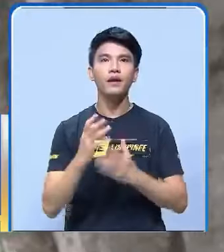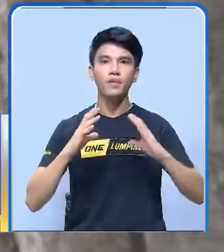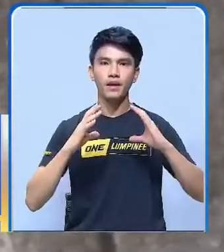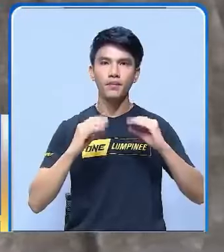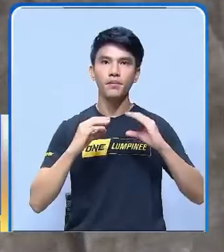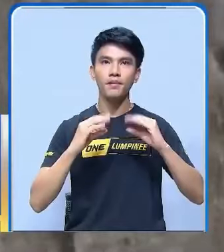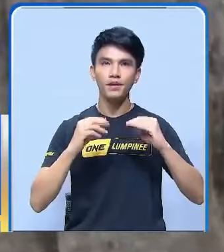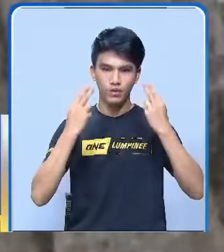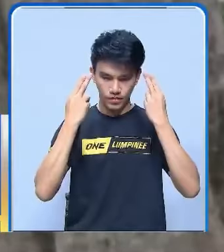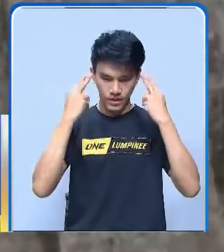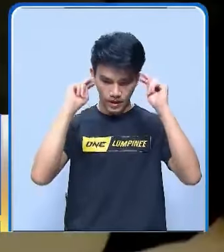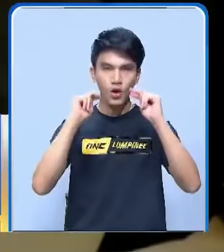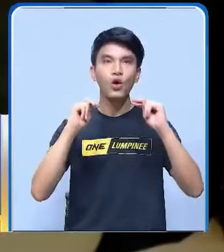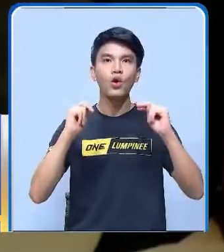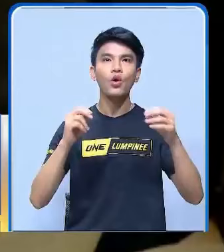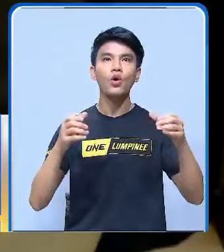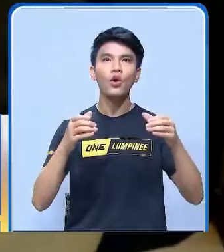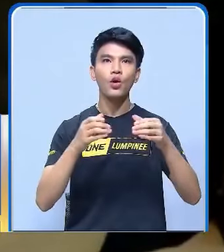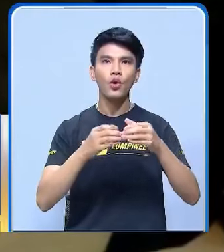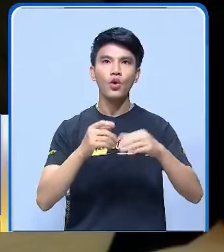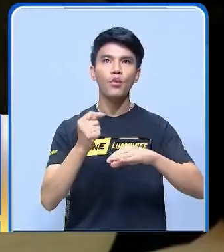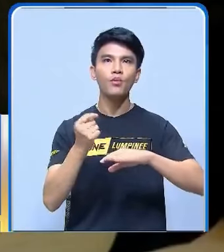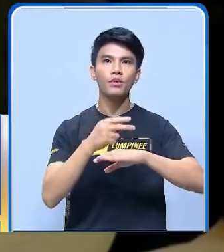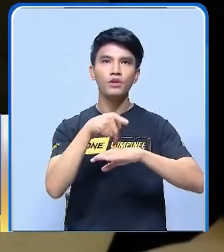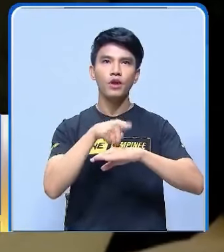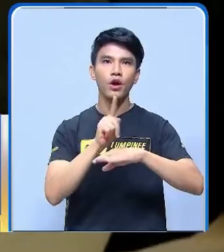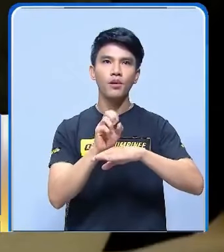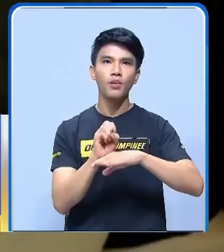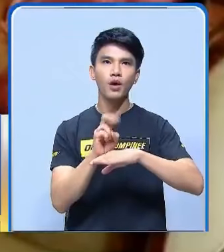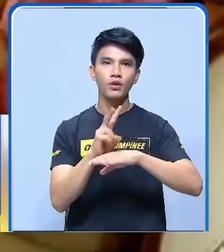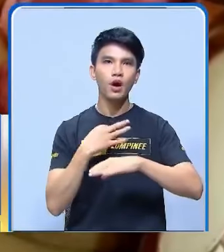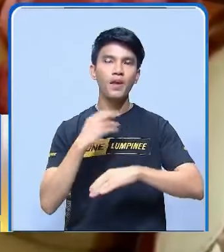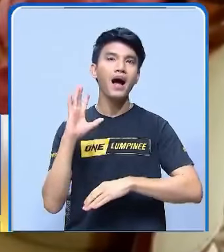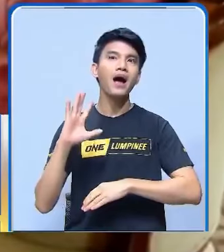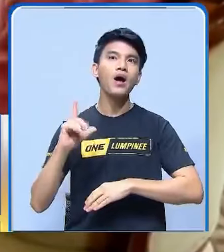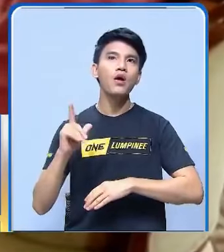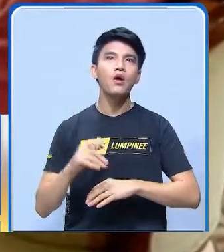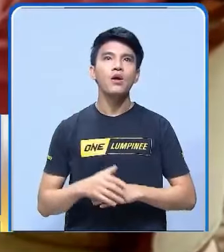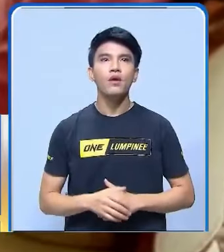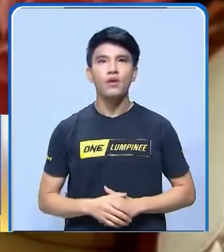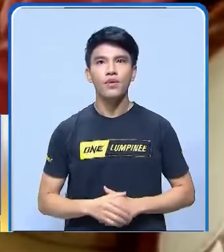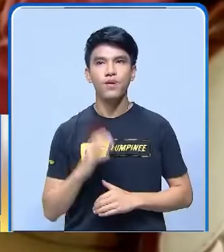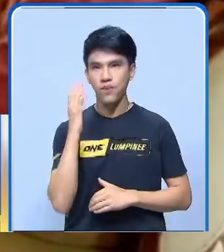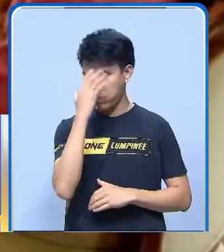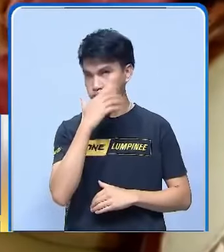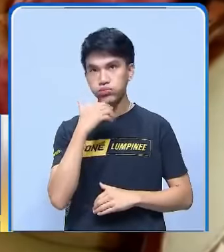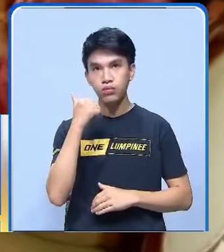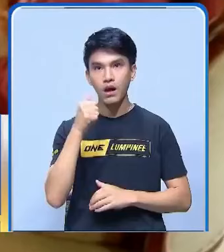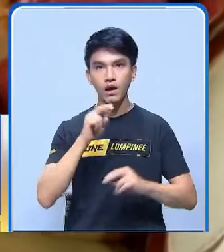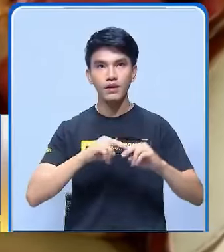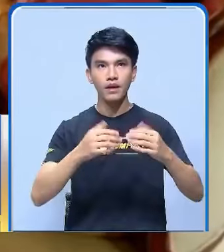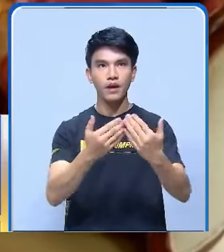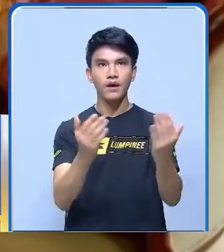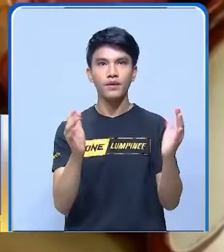นายกรัฐมนตรีนี่ค่ะสวมใส่ผ้าไทยสีชมพูนะคะอย่างเงี้ยค่ะสวยงามแล้วนี่คือนั่งโต๊ะกลมแบบ